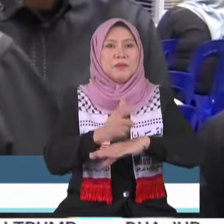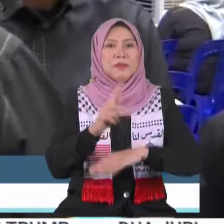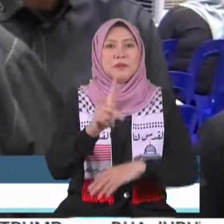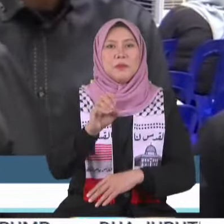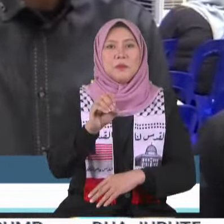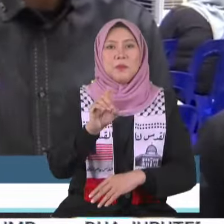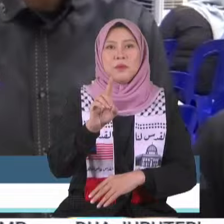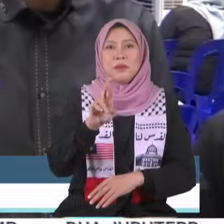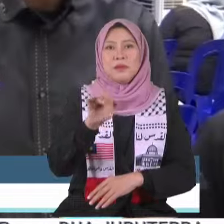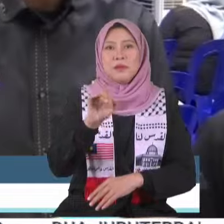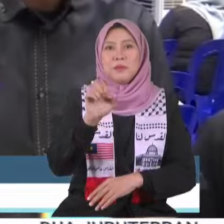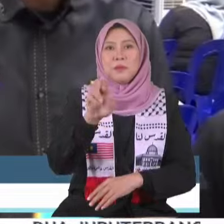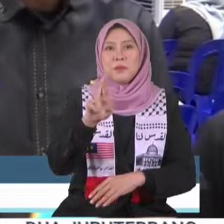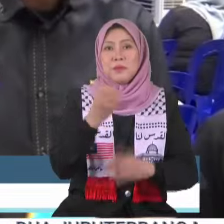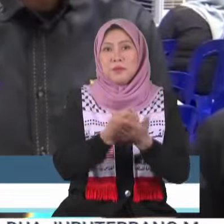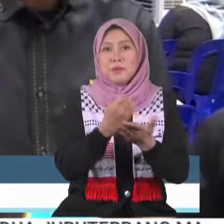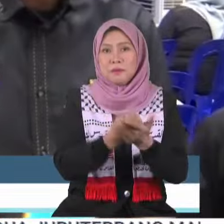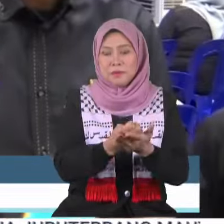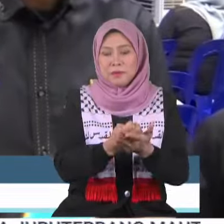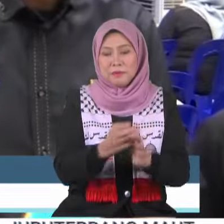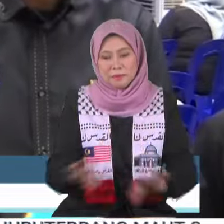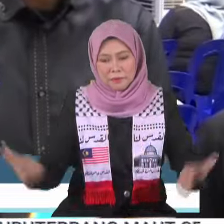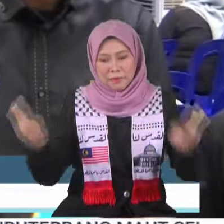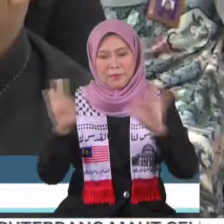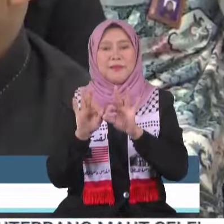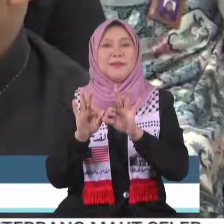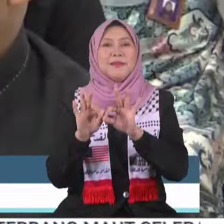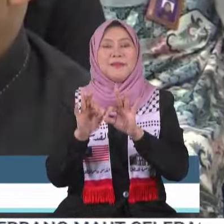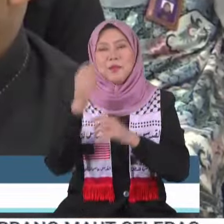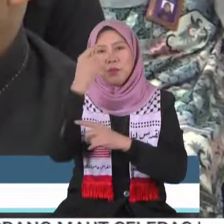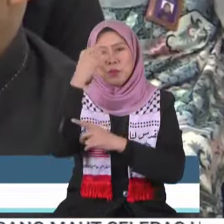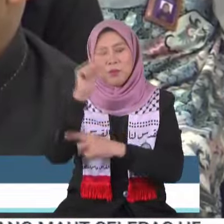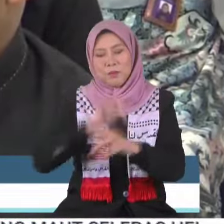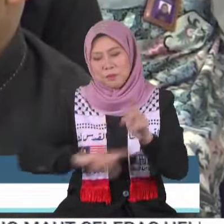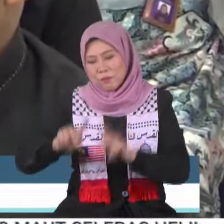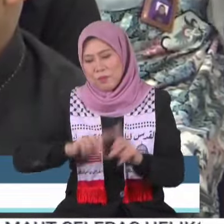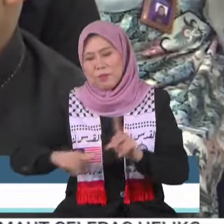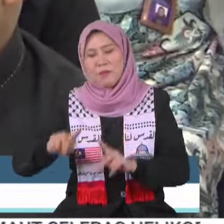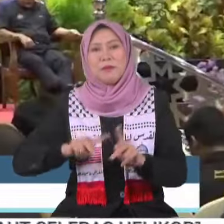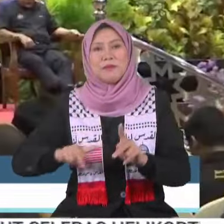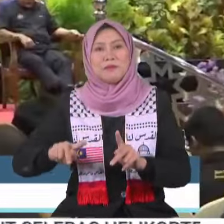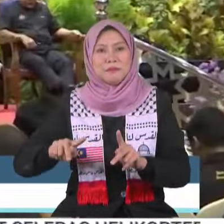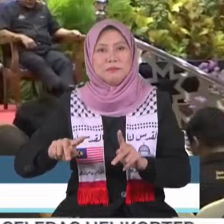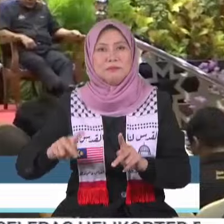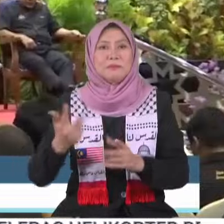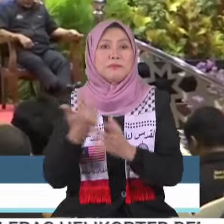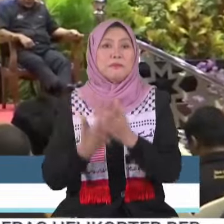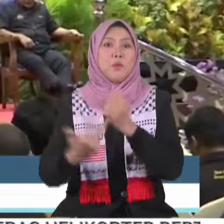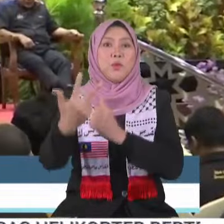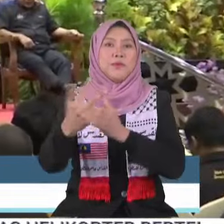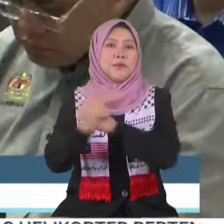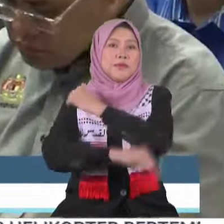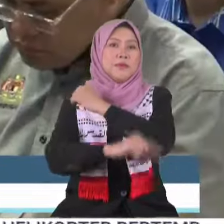yang boleh memberikan kepentingan bersama kepada penduduk dan rakyat ketiga-tiga negeri